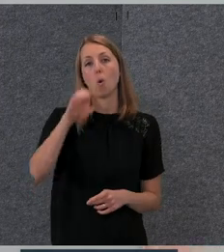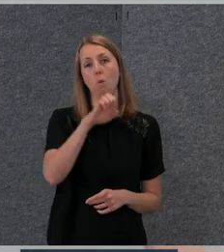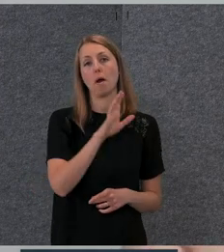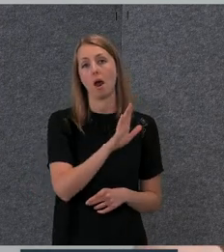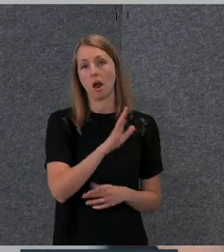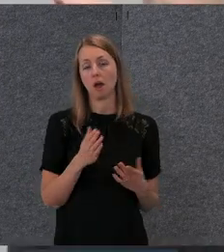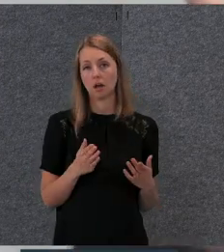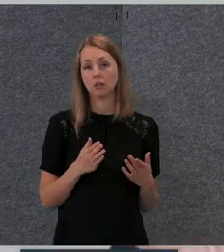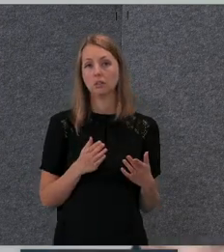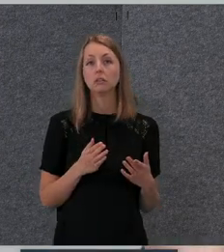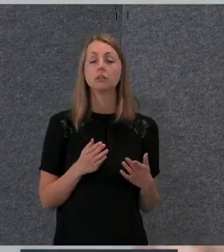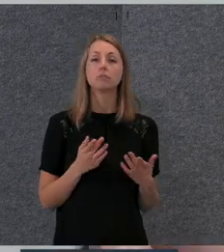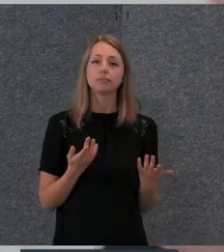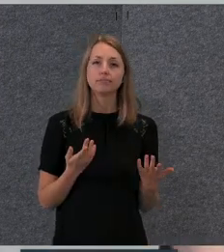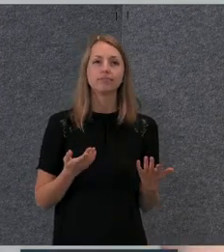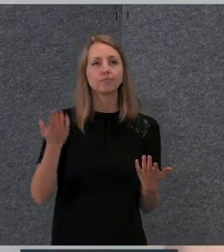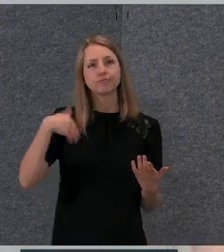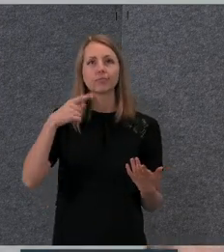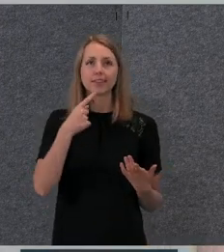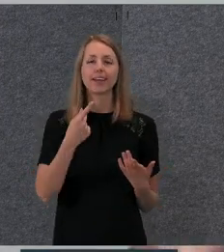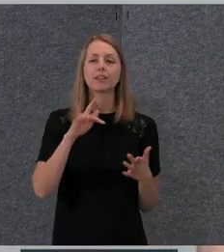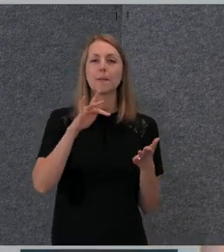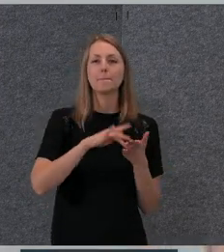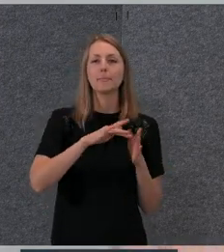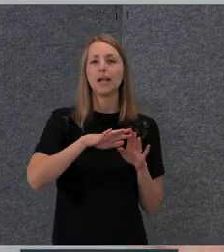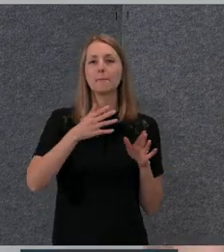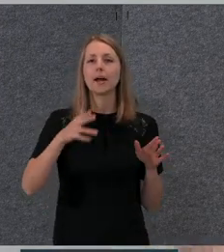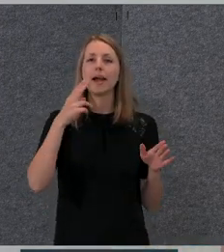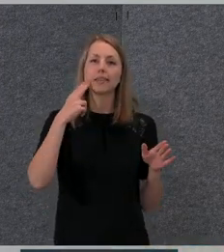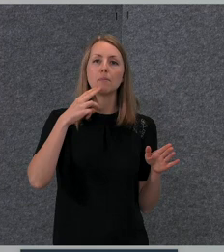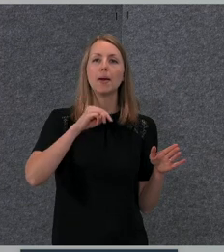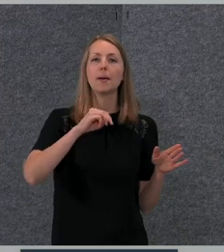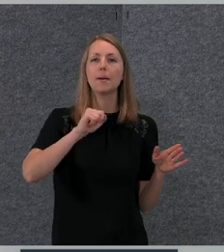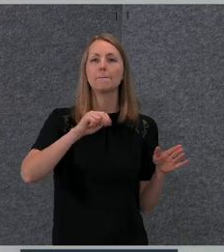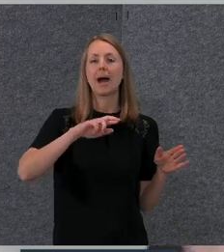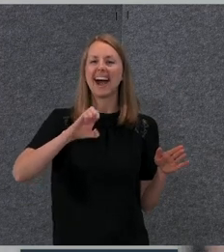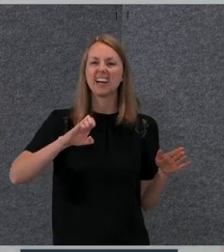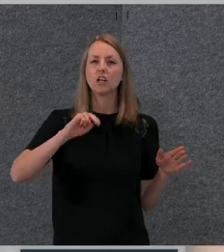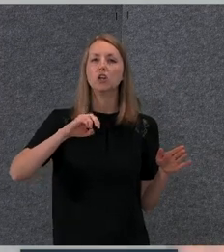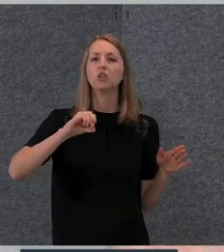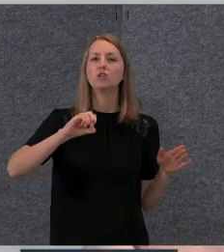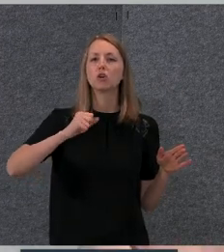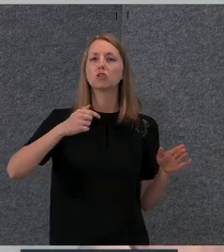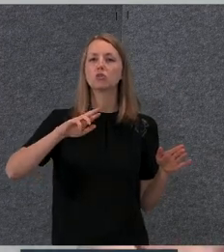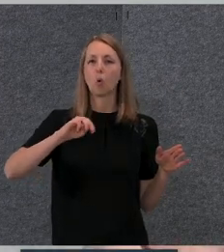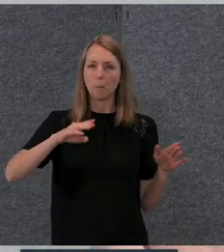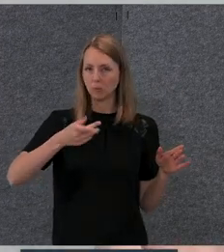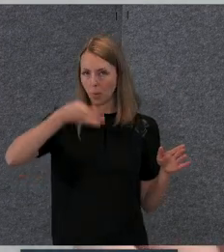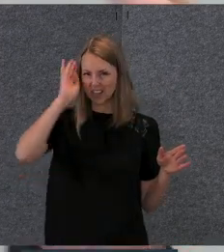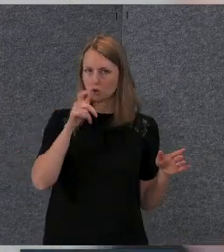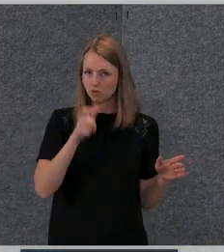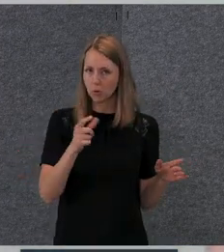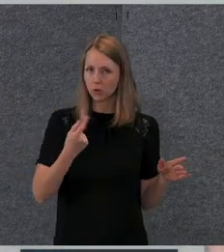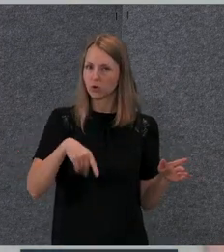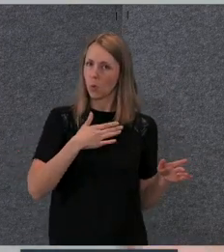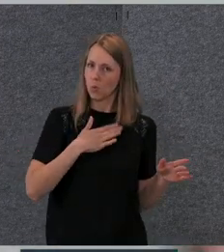Europa, die Alten nannten das Mittelmeer Mare Nostrum, unser Meer. Unser Meer ist für